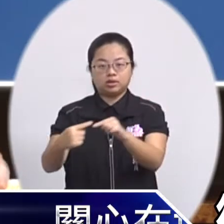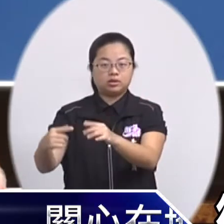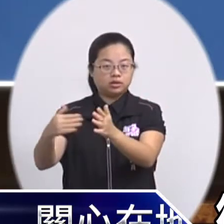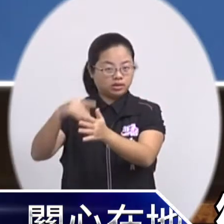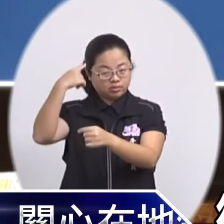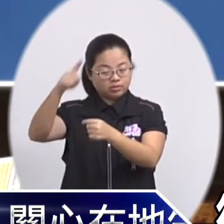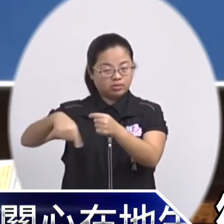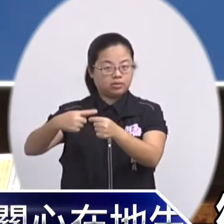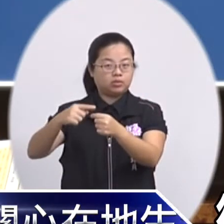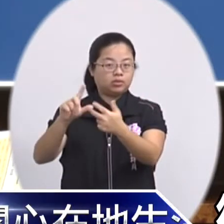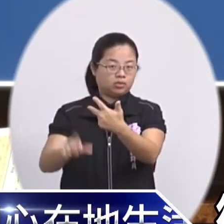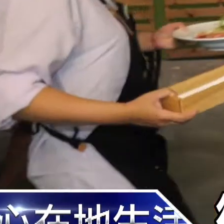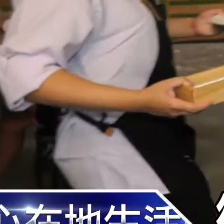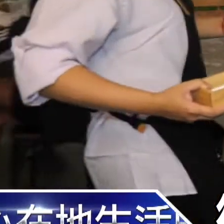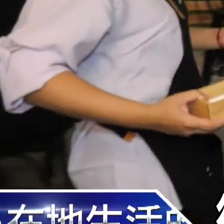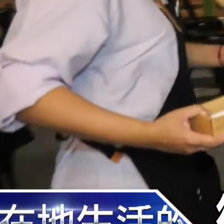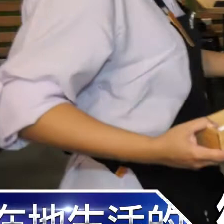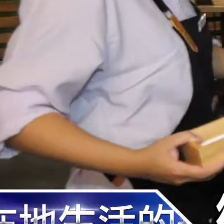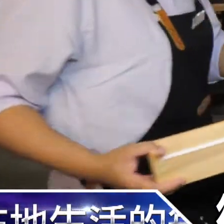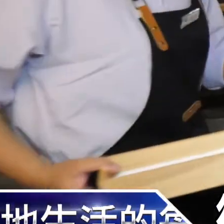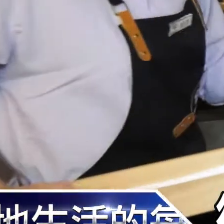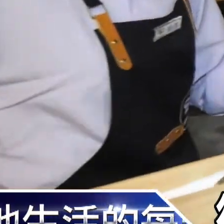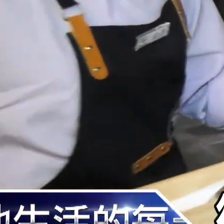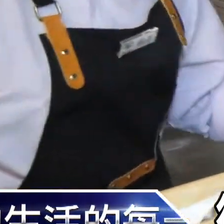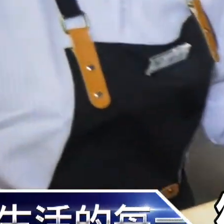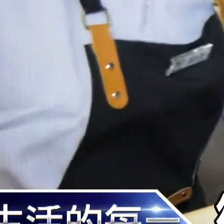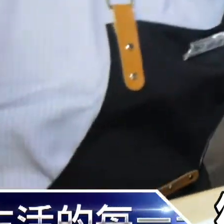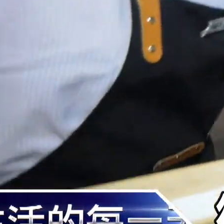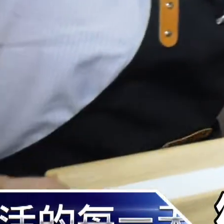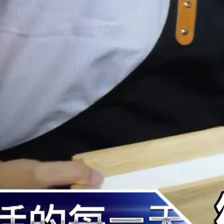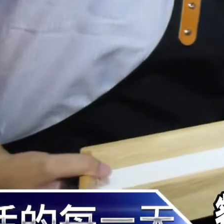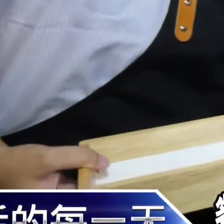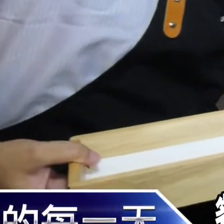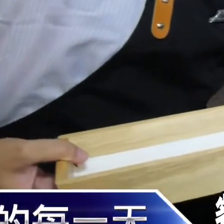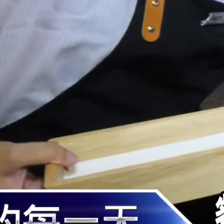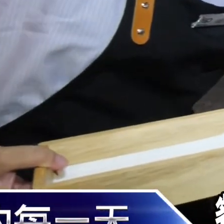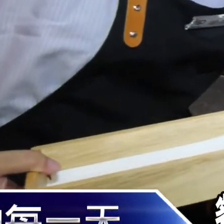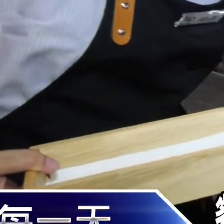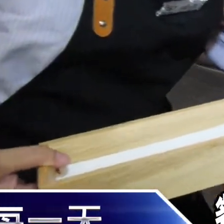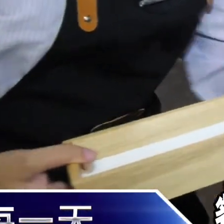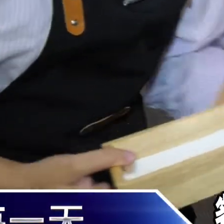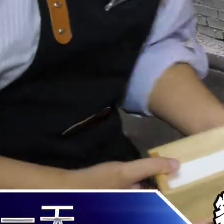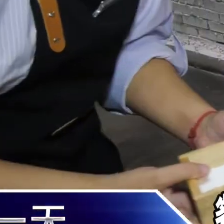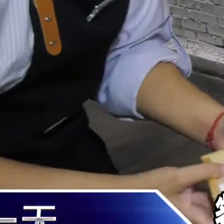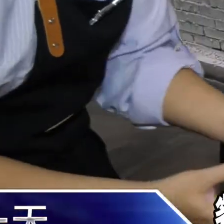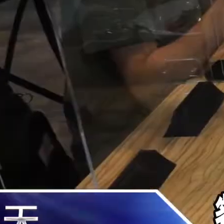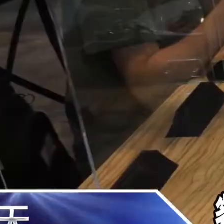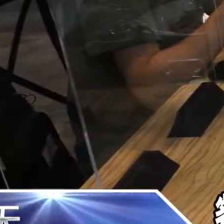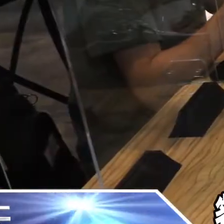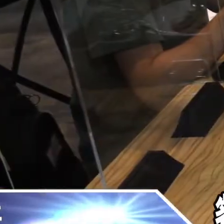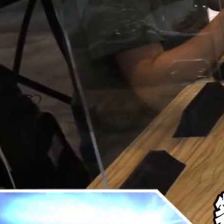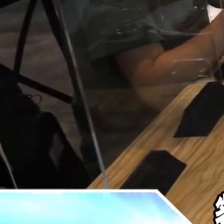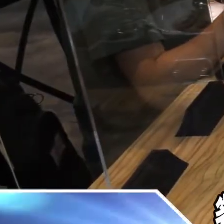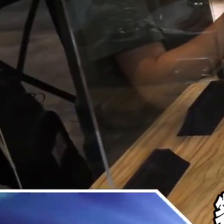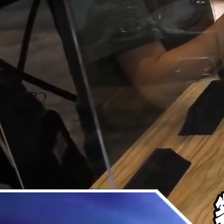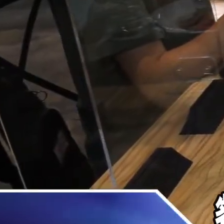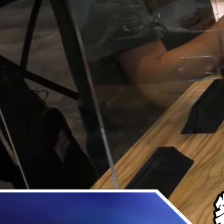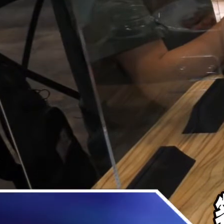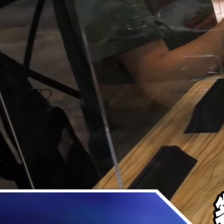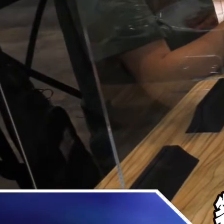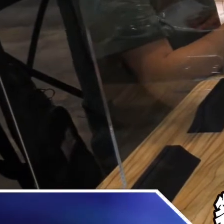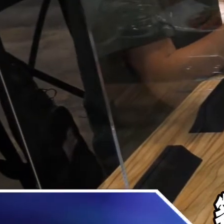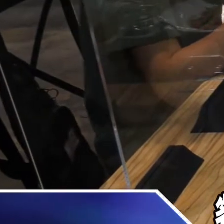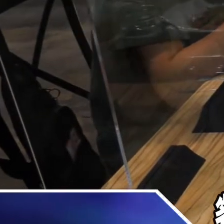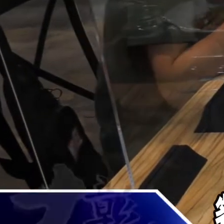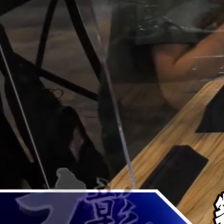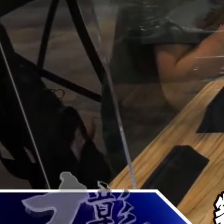明年的六月为止。 另外，伫咧餐饮内底用的部分，真侪业者对隔板的使用有真侪问题，虾米会当